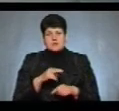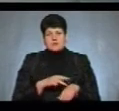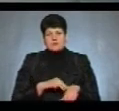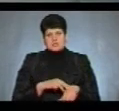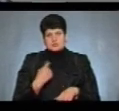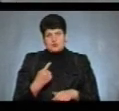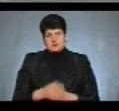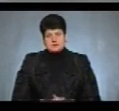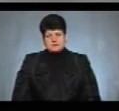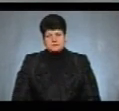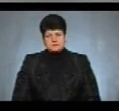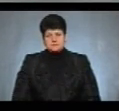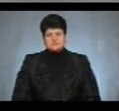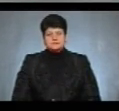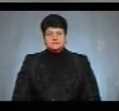Крета.